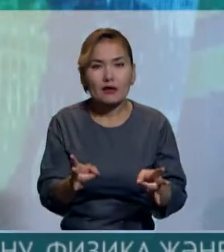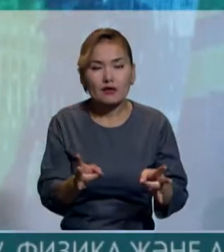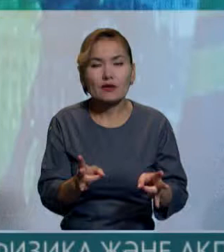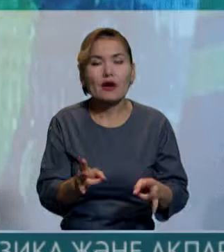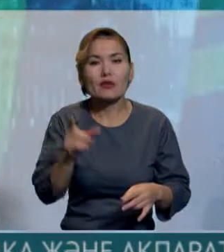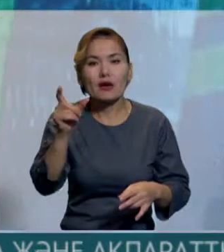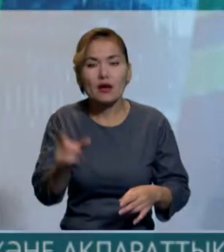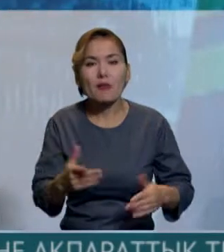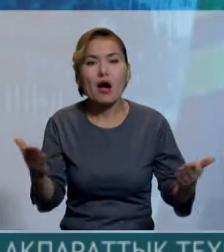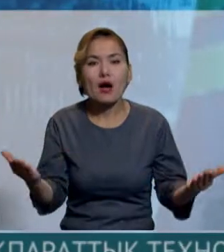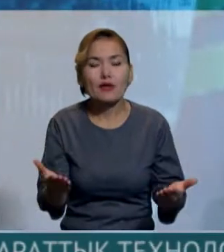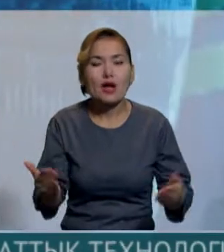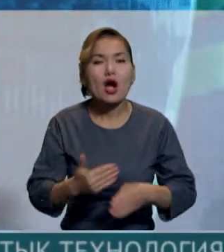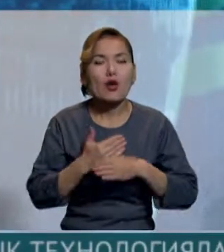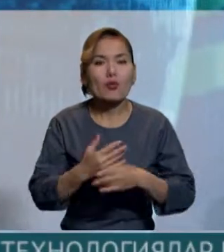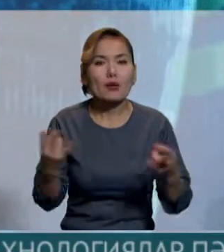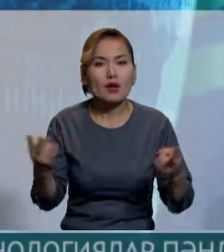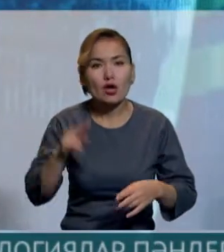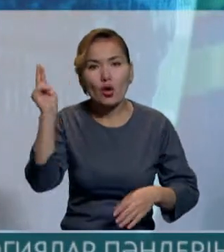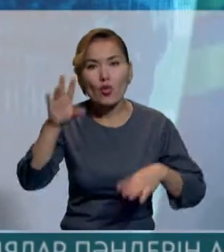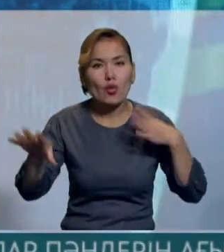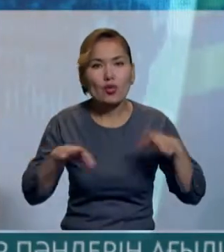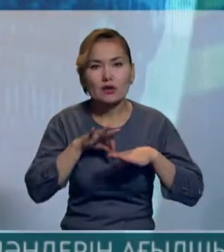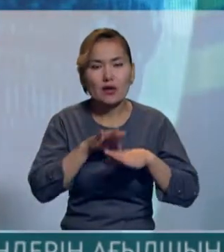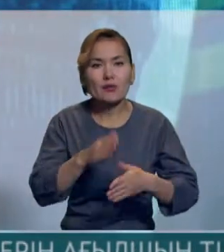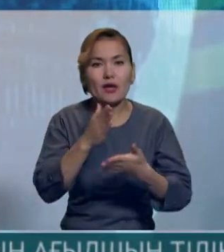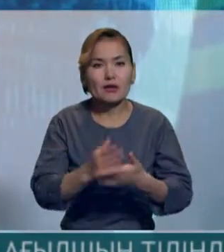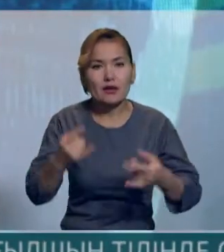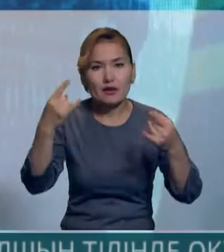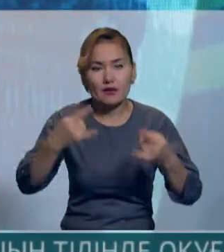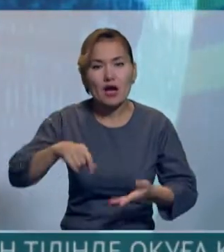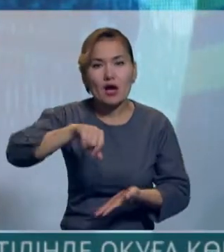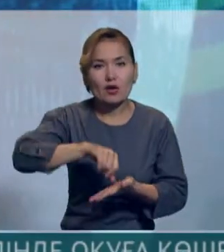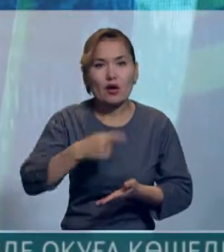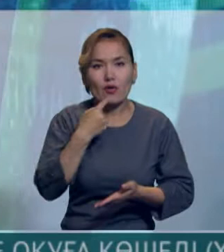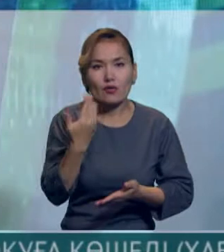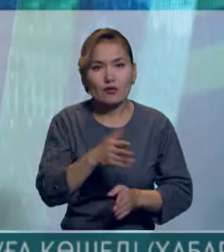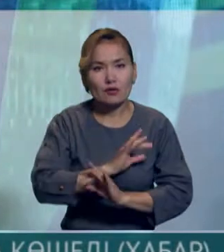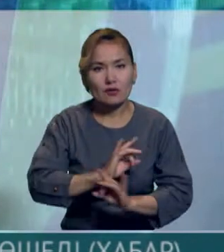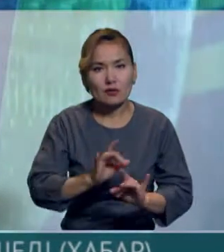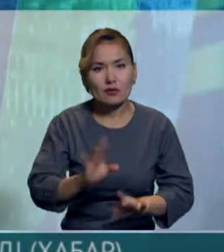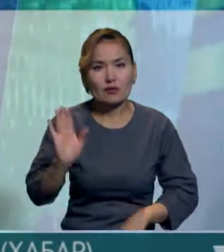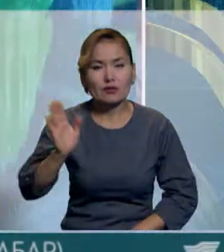тиіс? Әріптесім Жұрағат Баман оқу-жаттығу алаңынан тікелей қосылып тұр. Сөз өзіңде, Жұрағат.